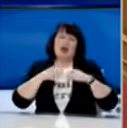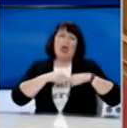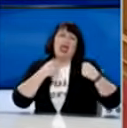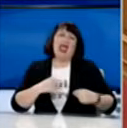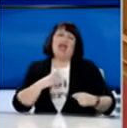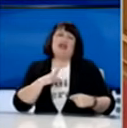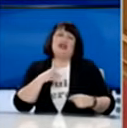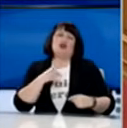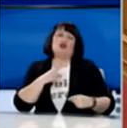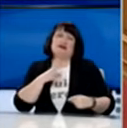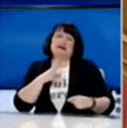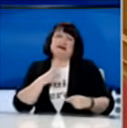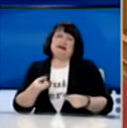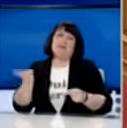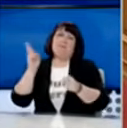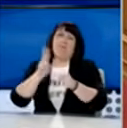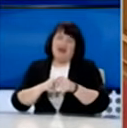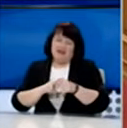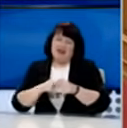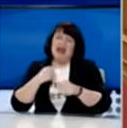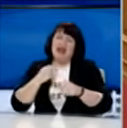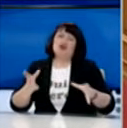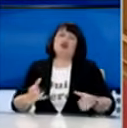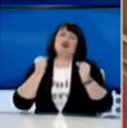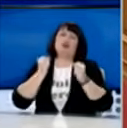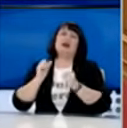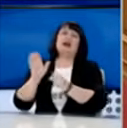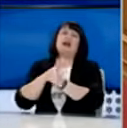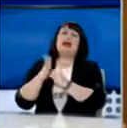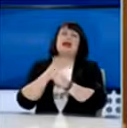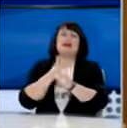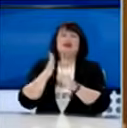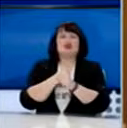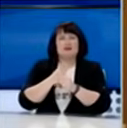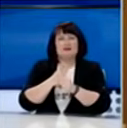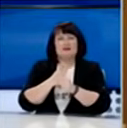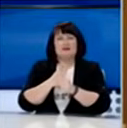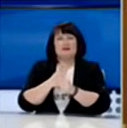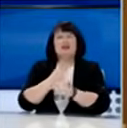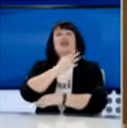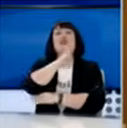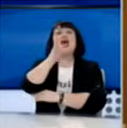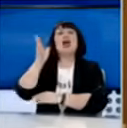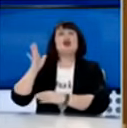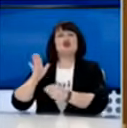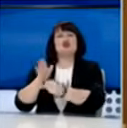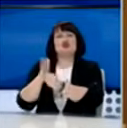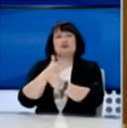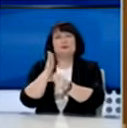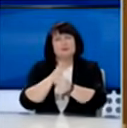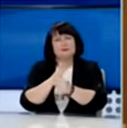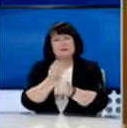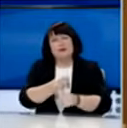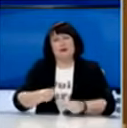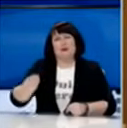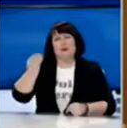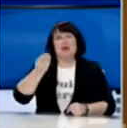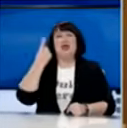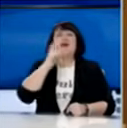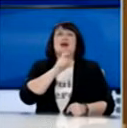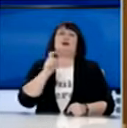εθελοντή. Αλλά καταστράφηκε ένα πολύ μεγάλο κομμάτι δασικού πλούτου, λίγο παραπάνω από